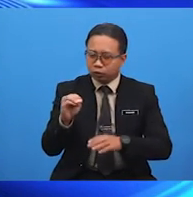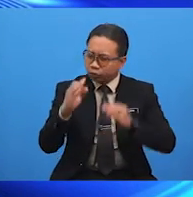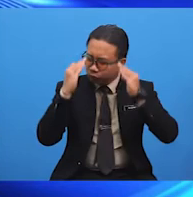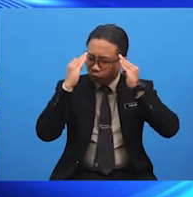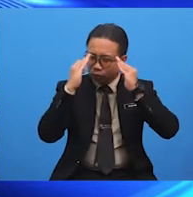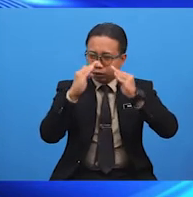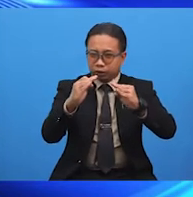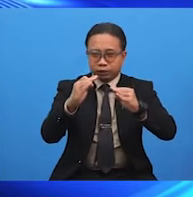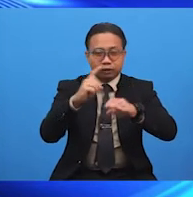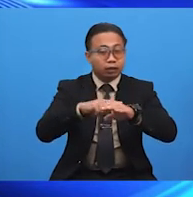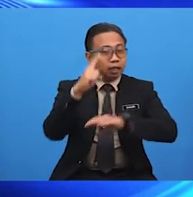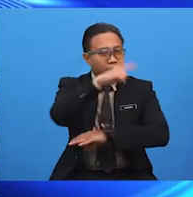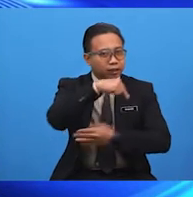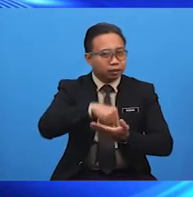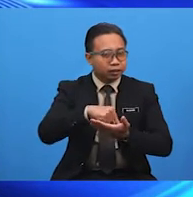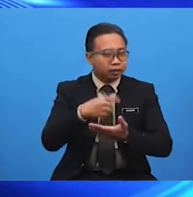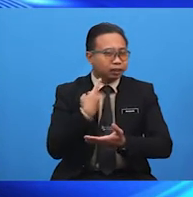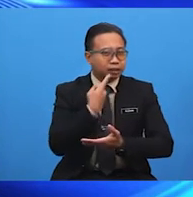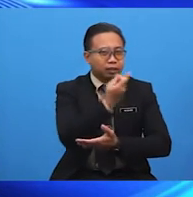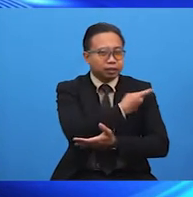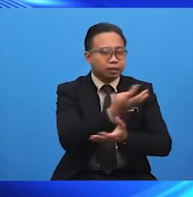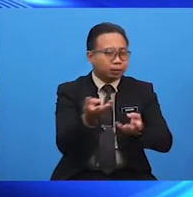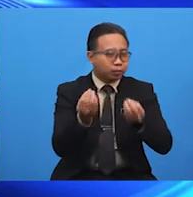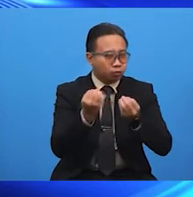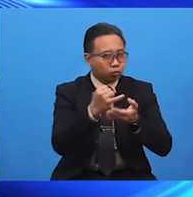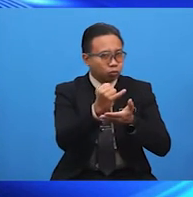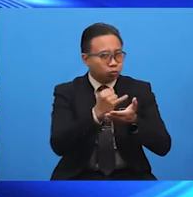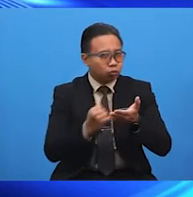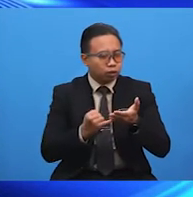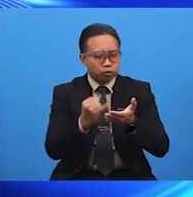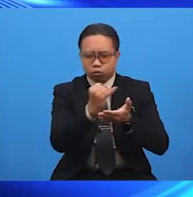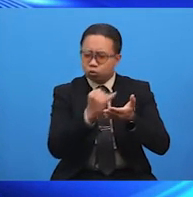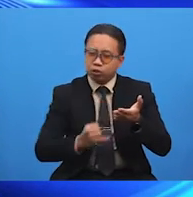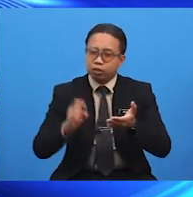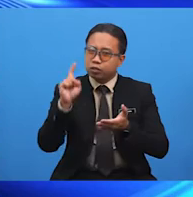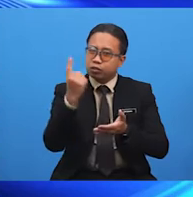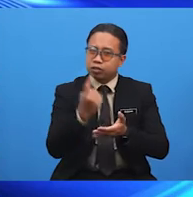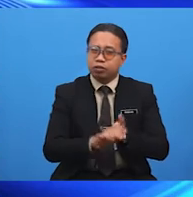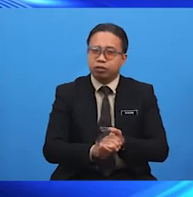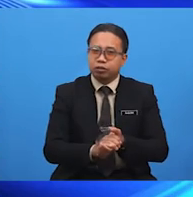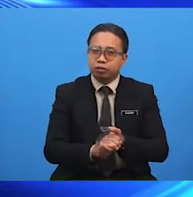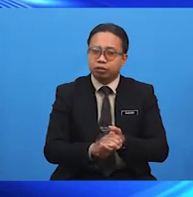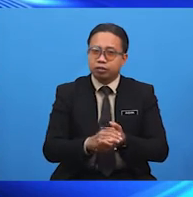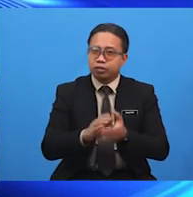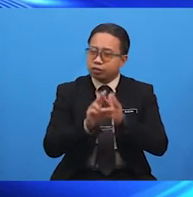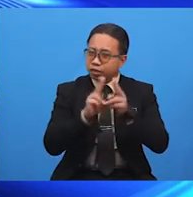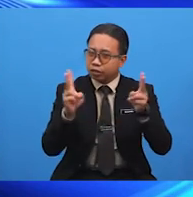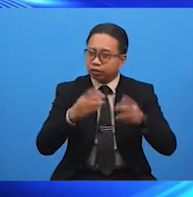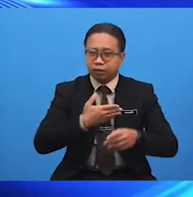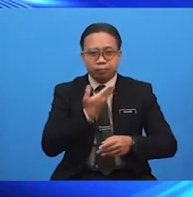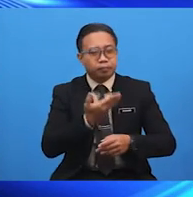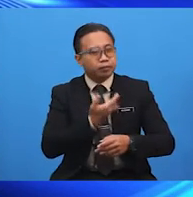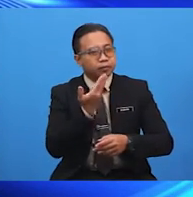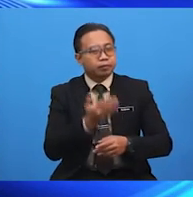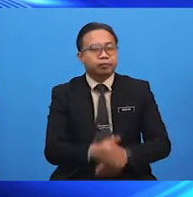tumpukan perhatian sebab hari ini memang kita nak melukis, melukis, melukis. Memang sangat seronok. Tetapi